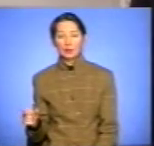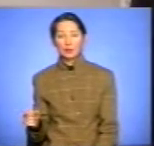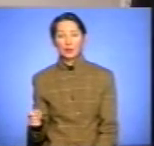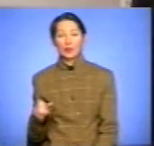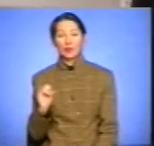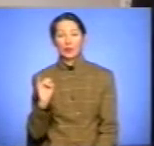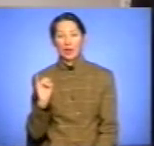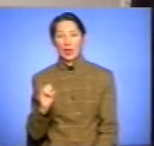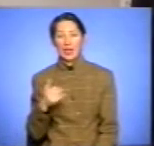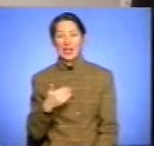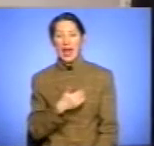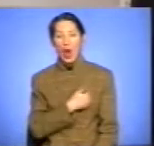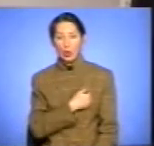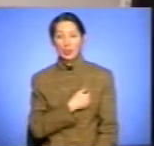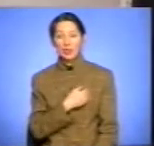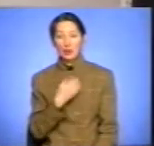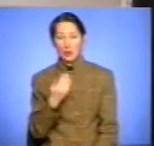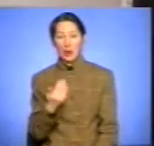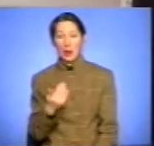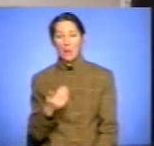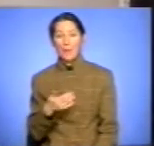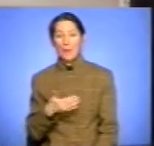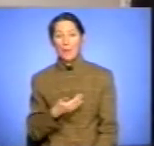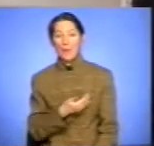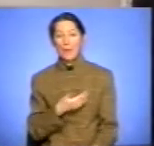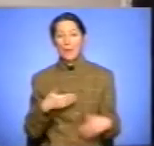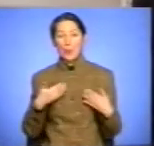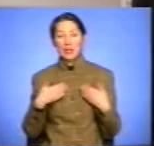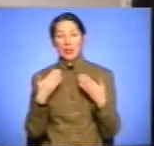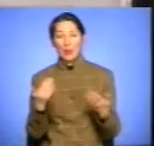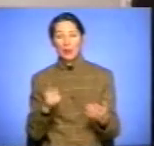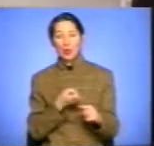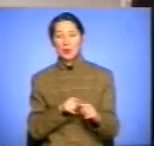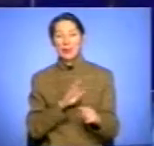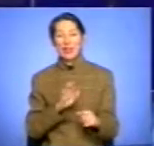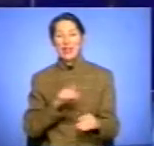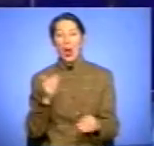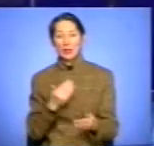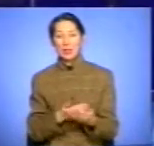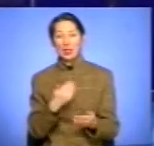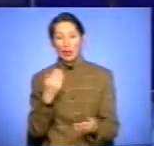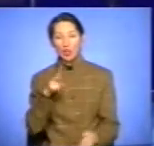І я хотів би побажати вам щоб це була не остання ваша нагорода